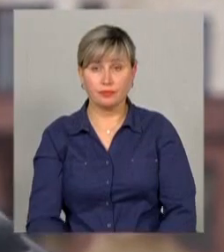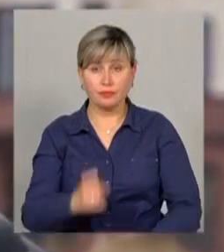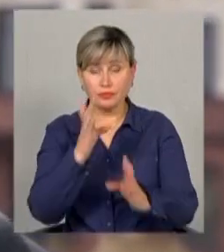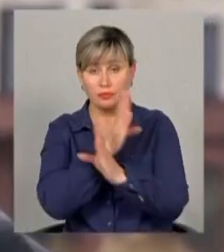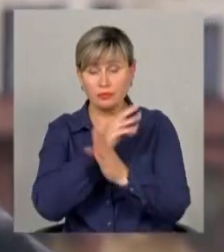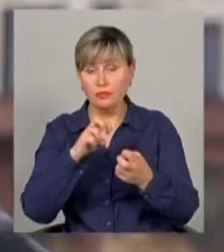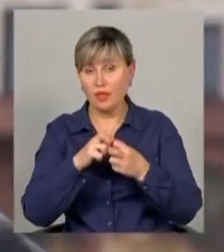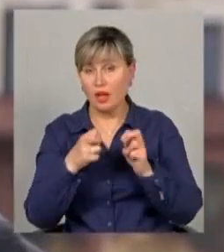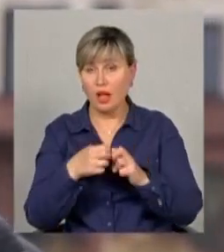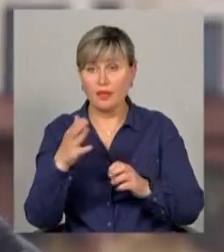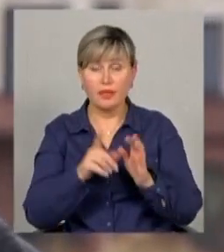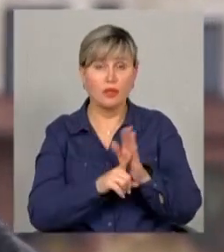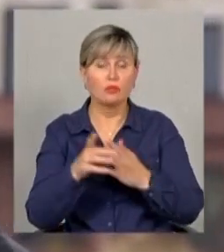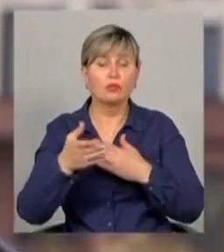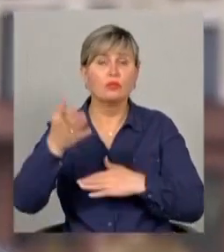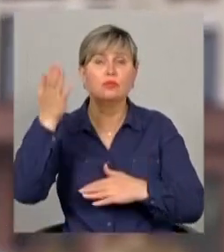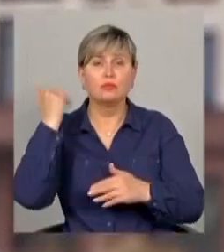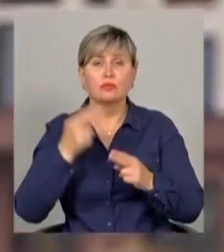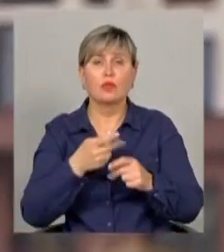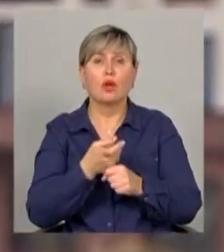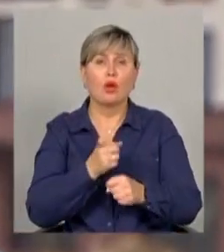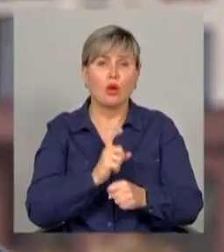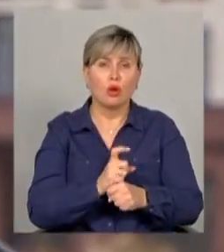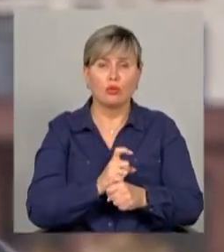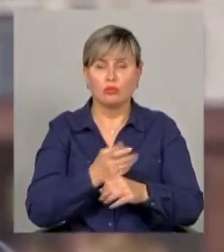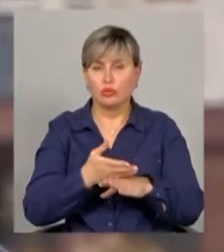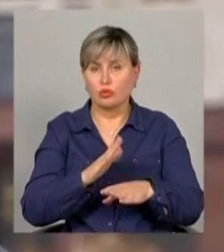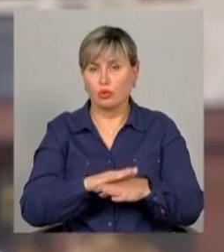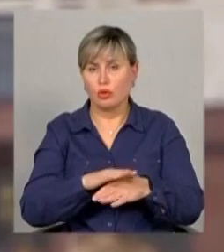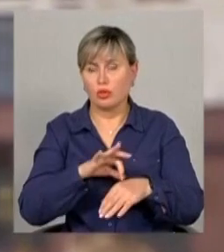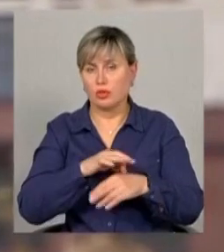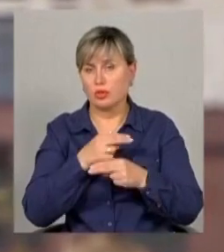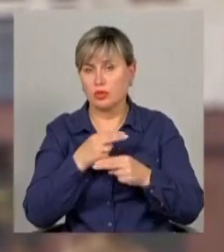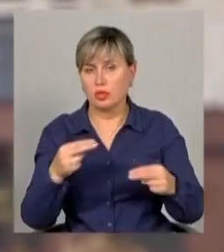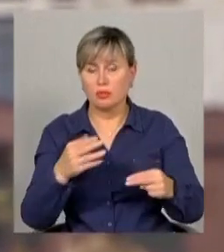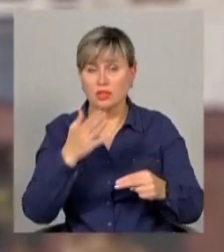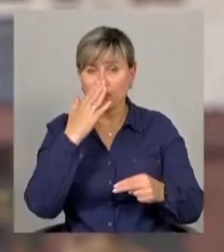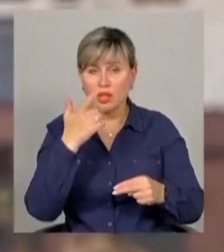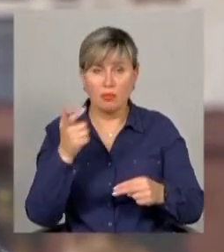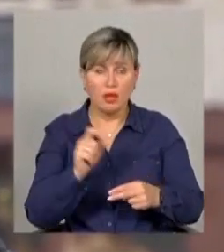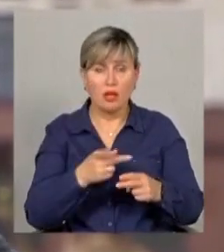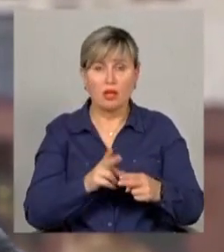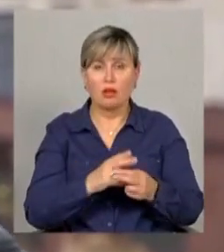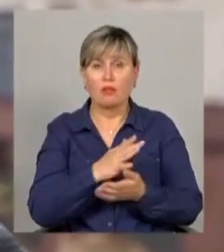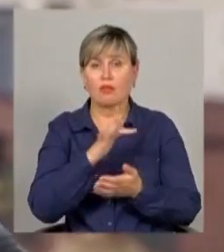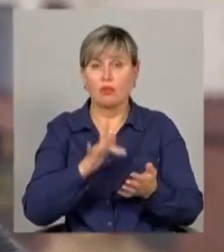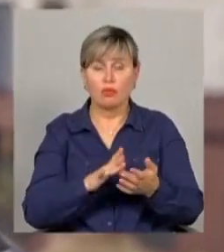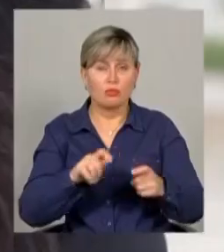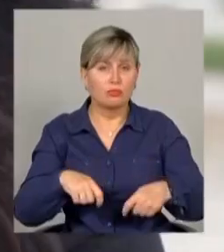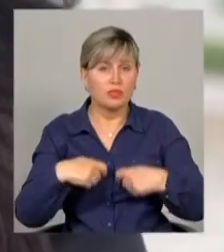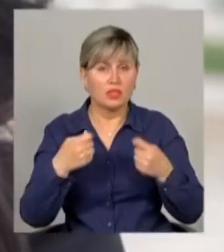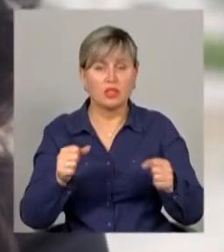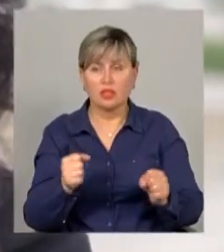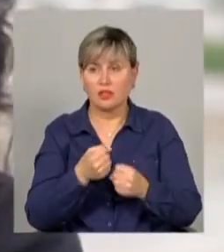Экологические проблемы в Атырау начались уже давно. Это очень острая и наболевшая тема. Запах гари, который стоит в городе, не передать словами.